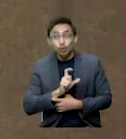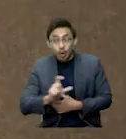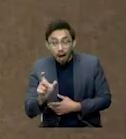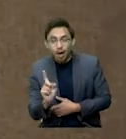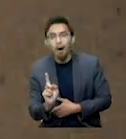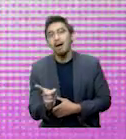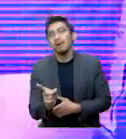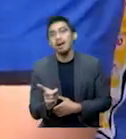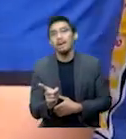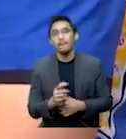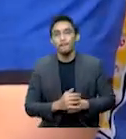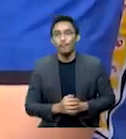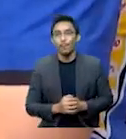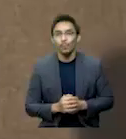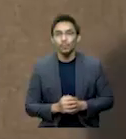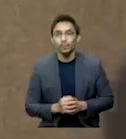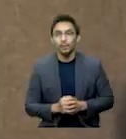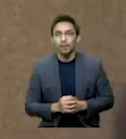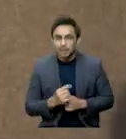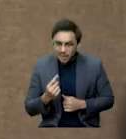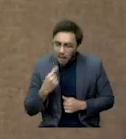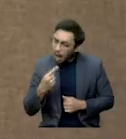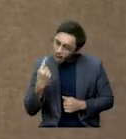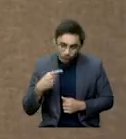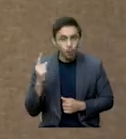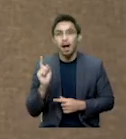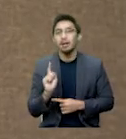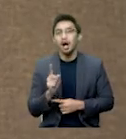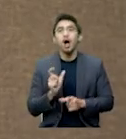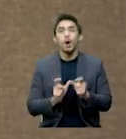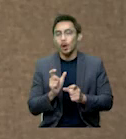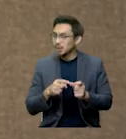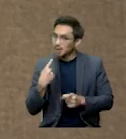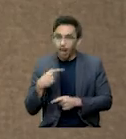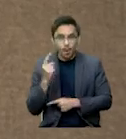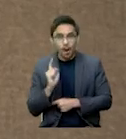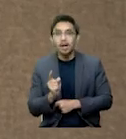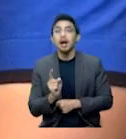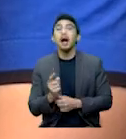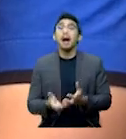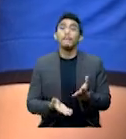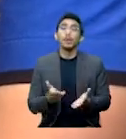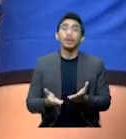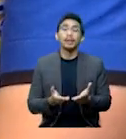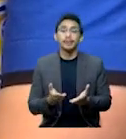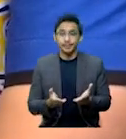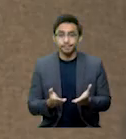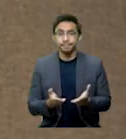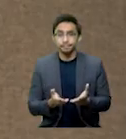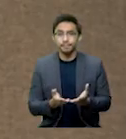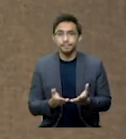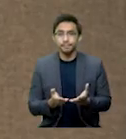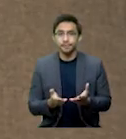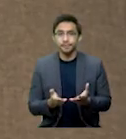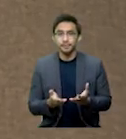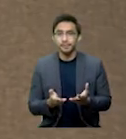kecurangan itu selalu saja orang begitu mungkin saja itu bukan hanya terjadi diis hanya si